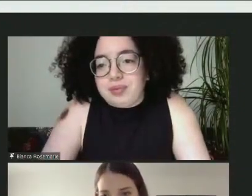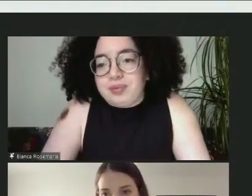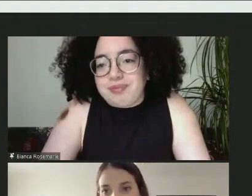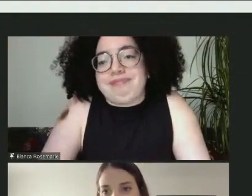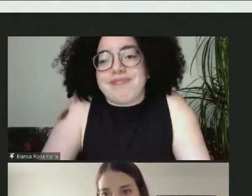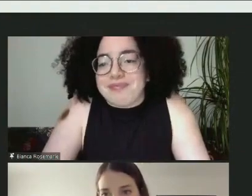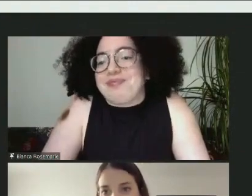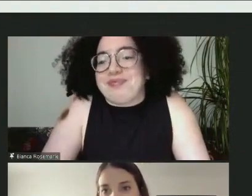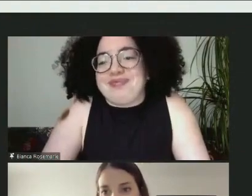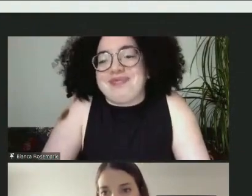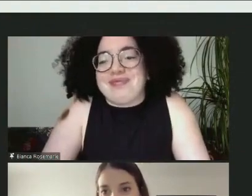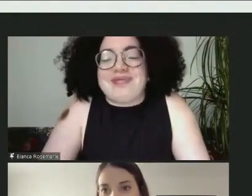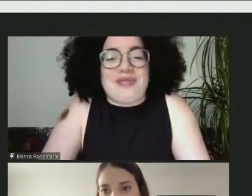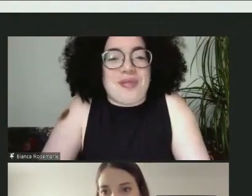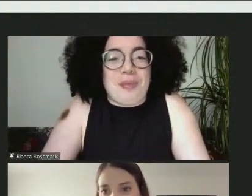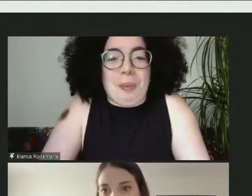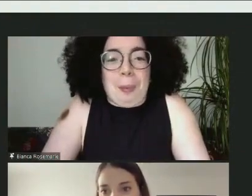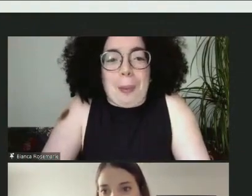aussieht.